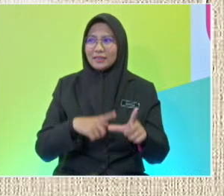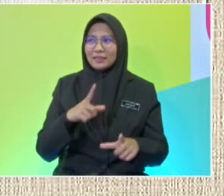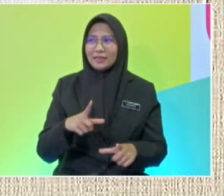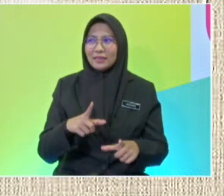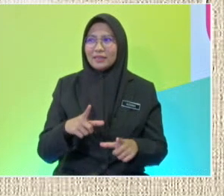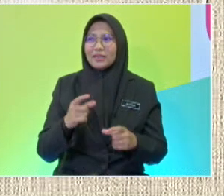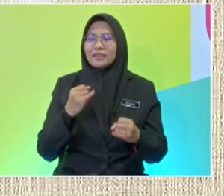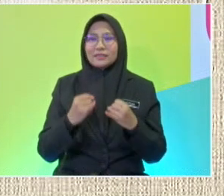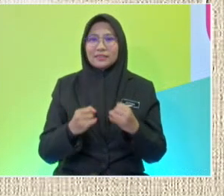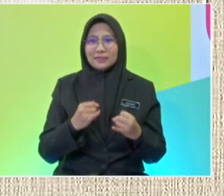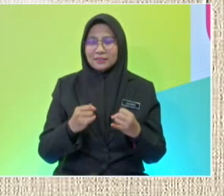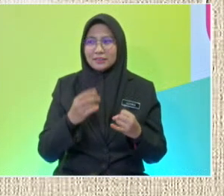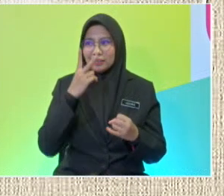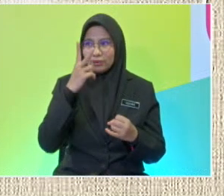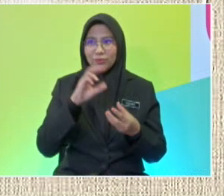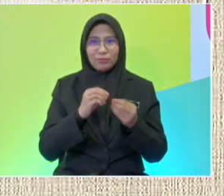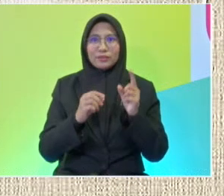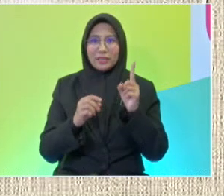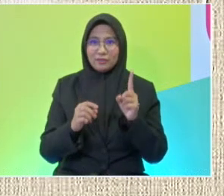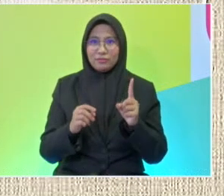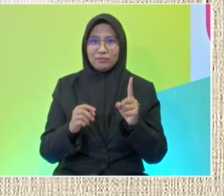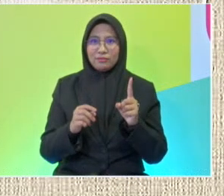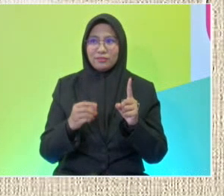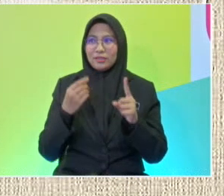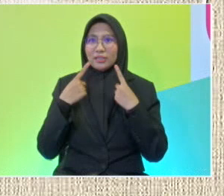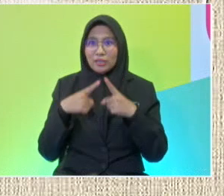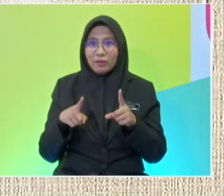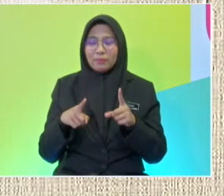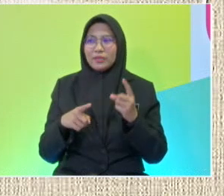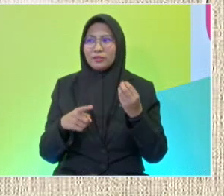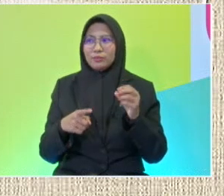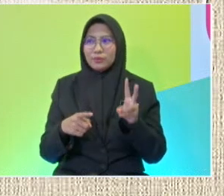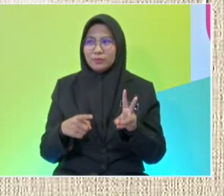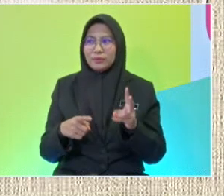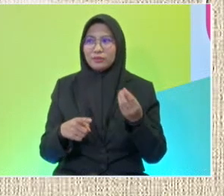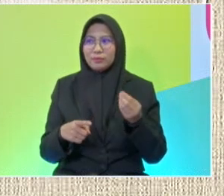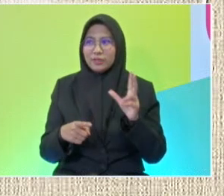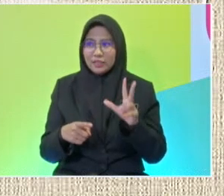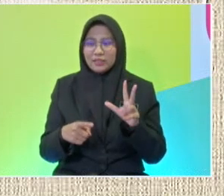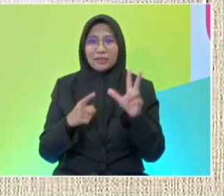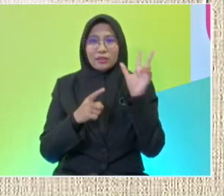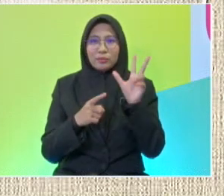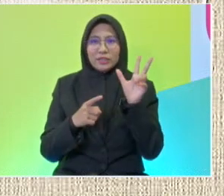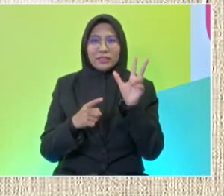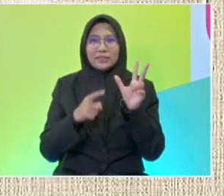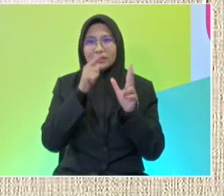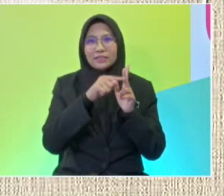kita Oke jangan kita tulis g besar